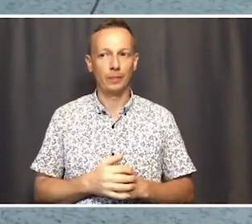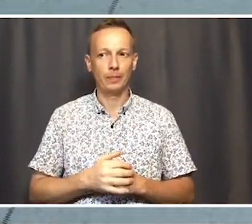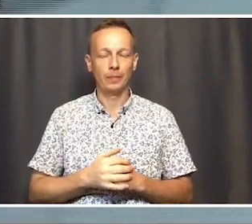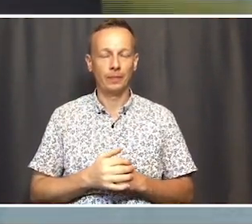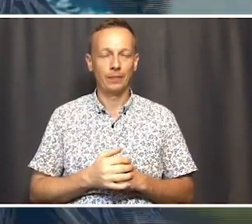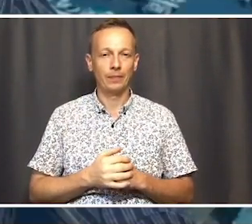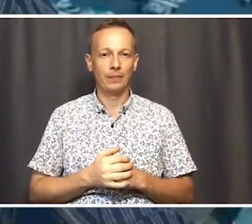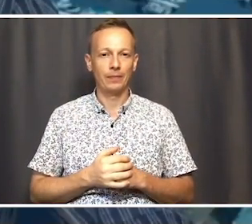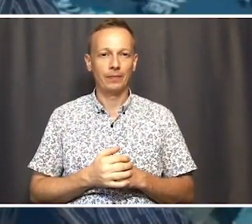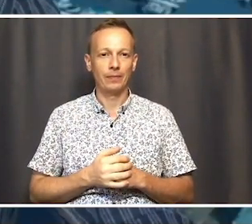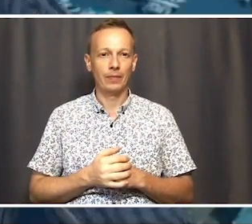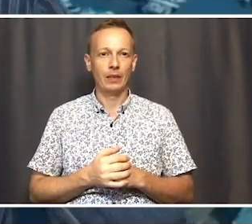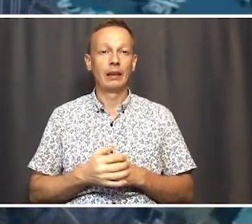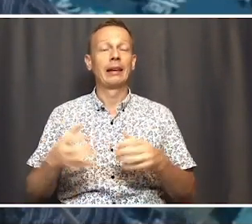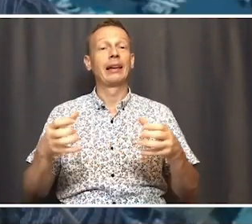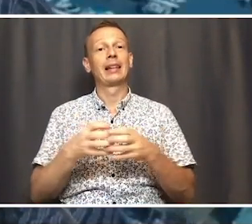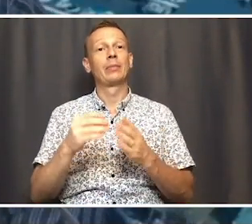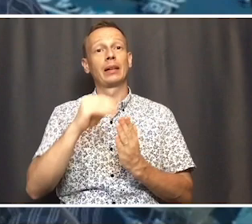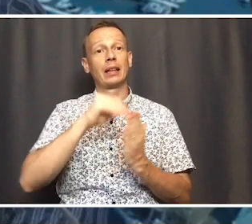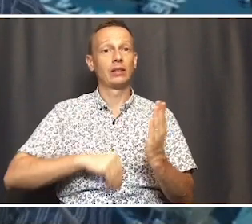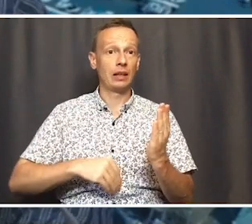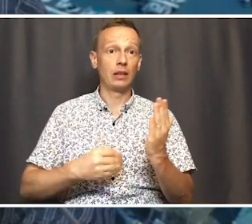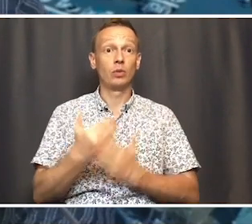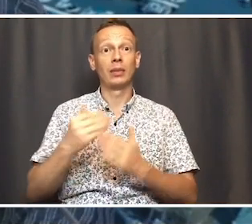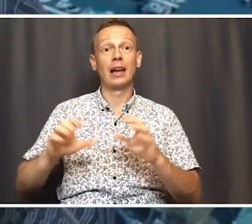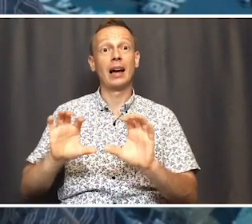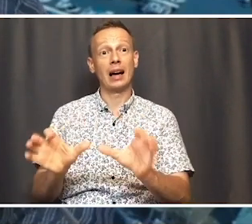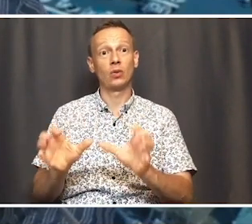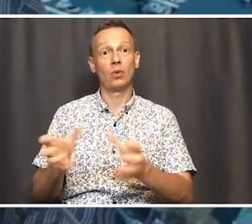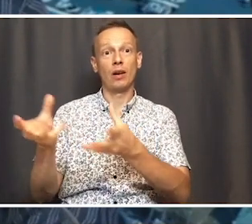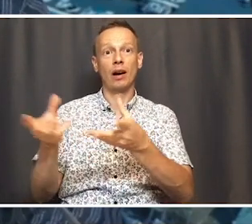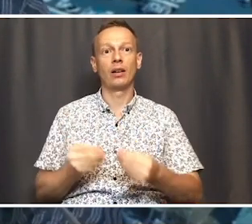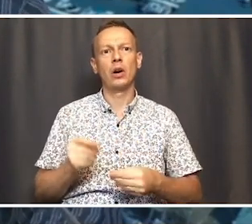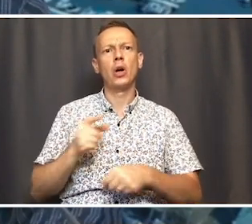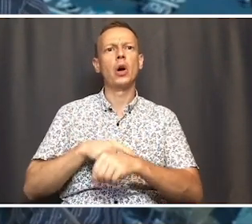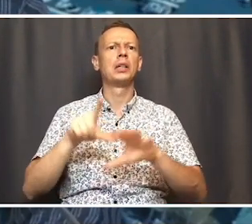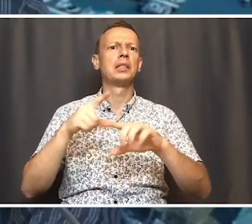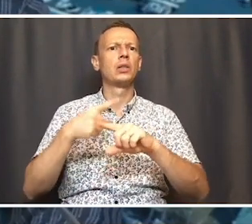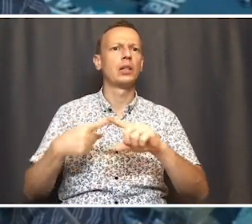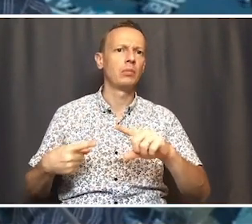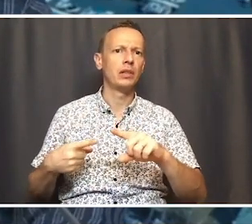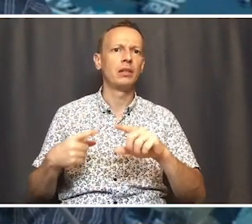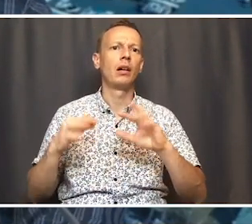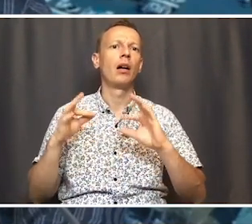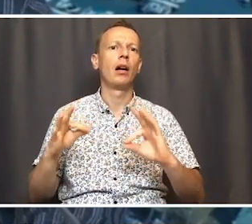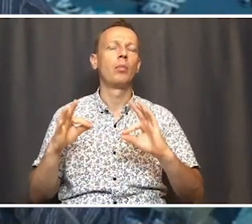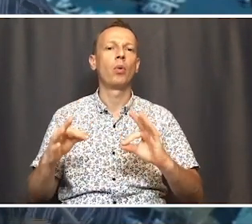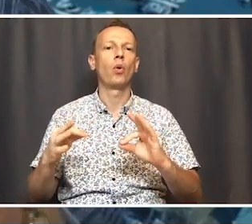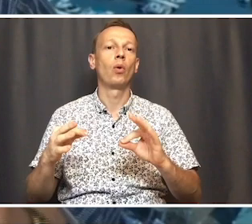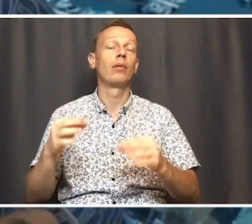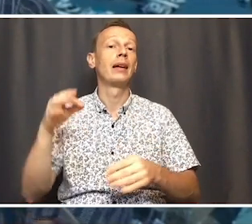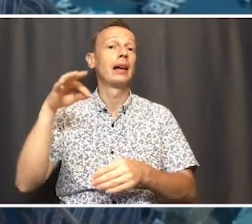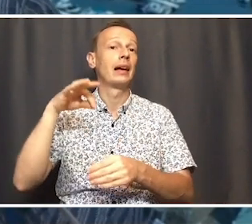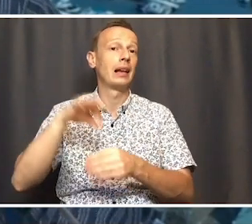Terorotua. Notre équipe rédactionnelle radio recevait ce matin, quant à elle, vers 7h30, dans le cadre